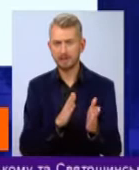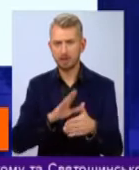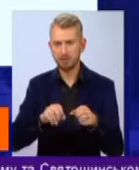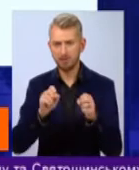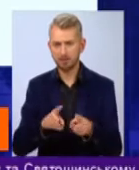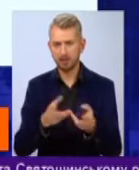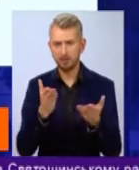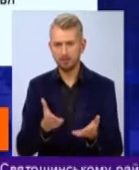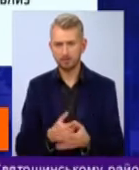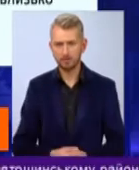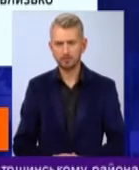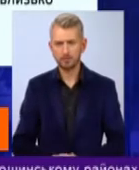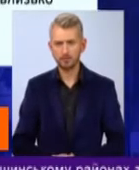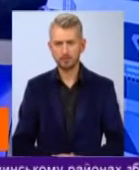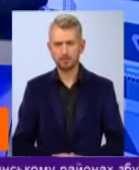будь ласка.